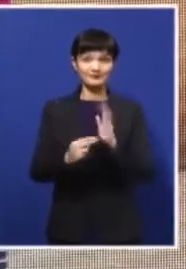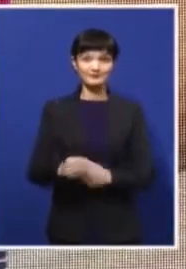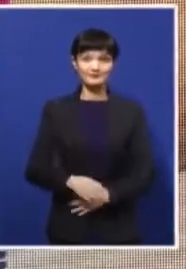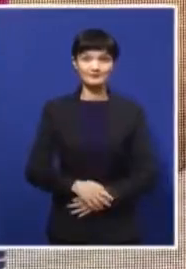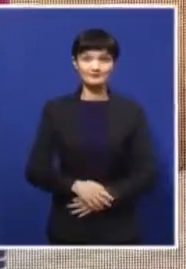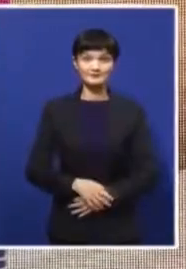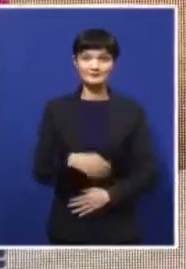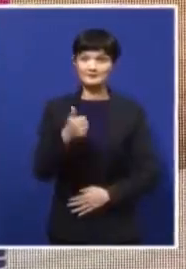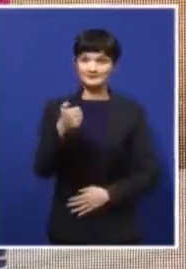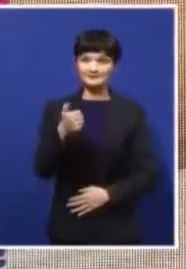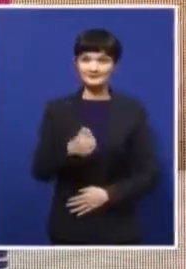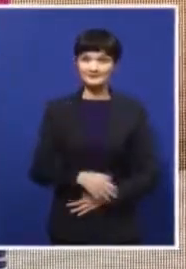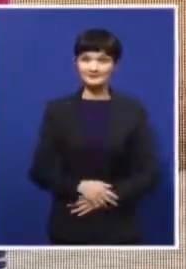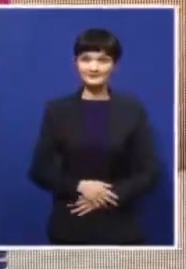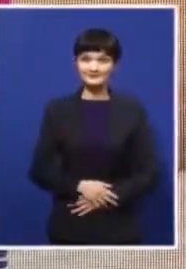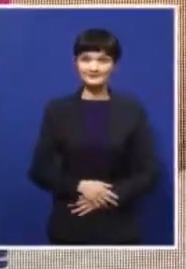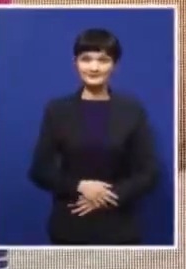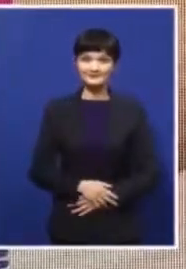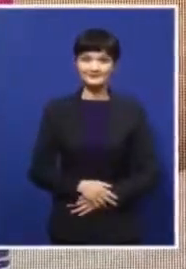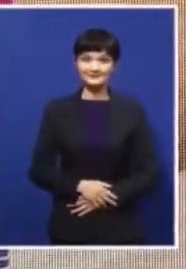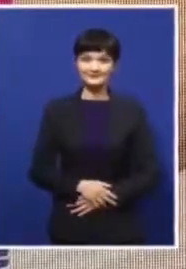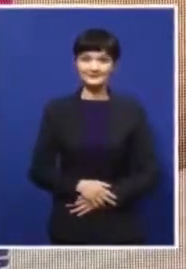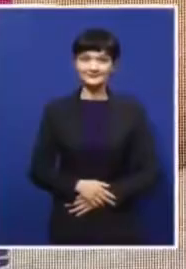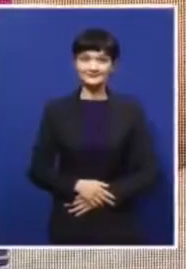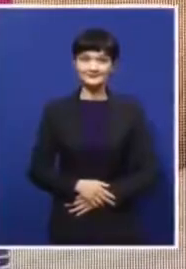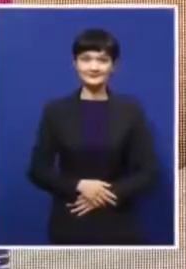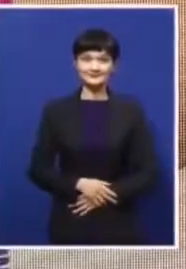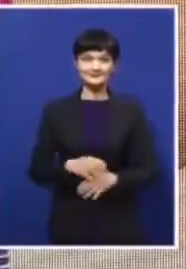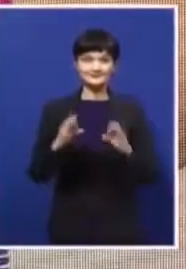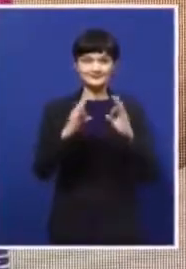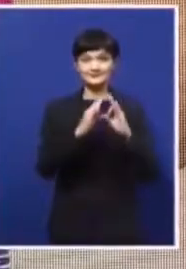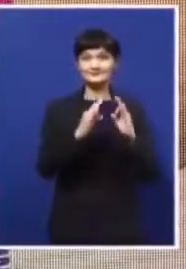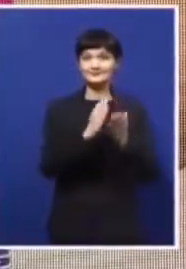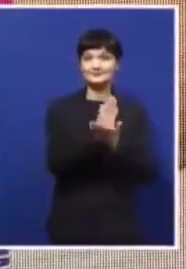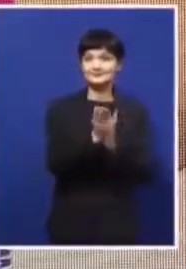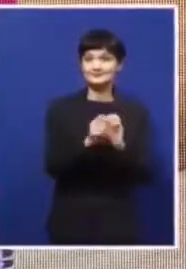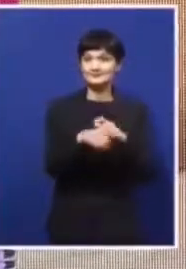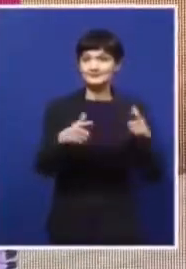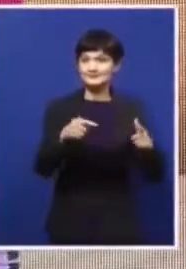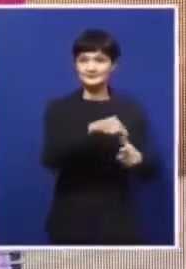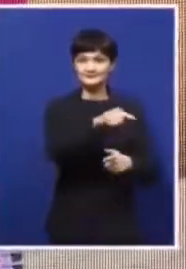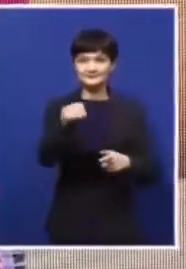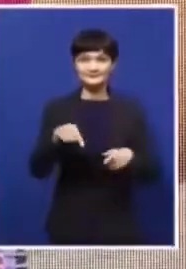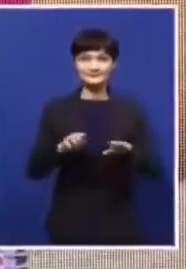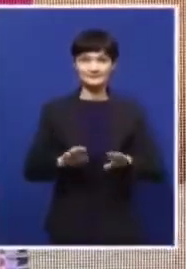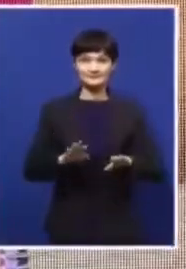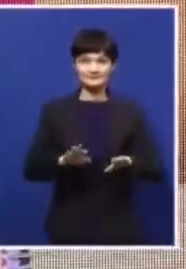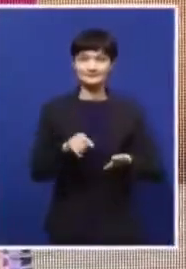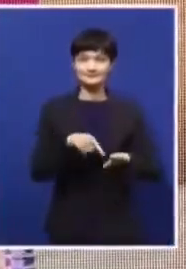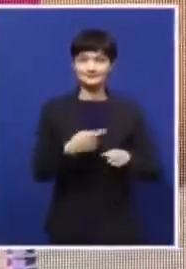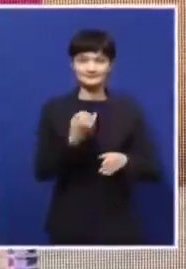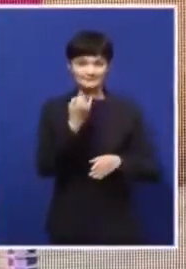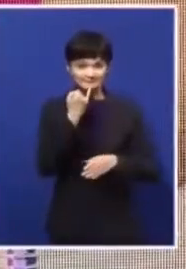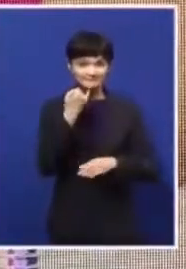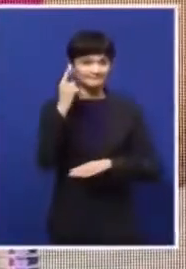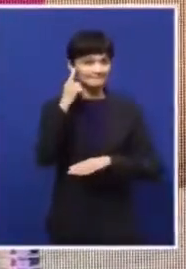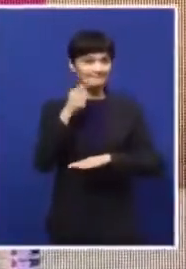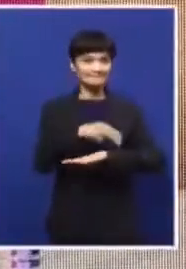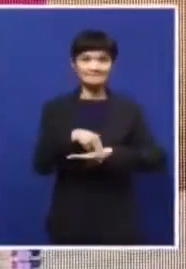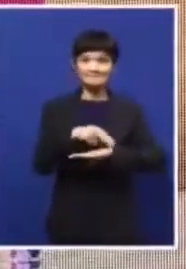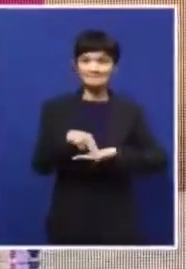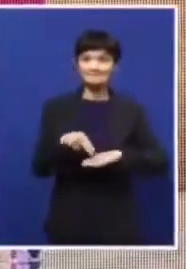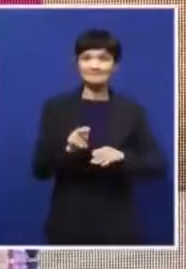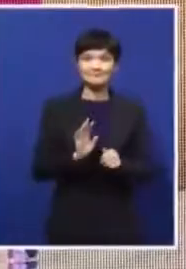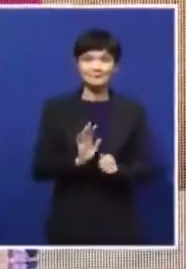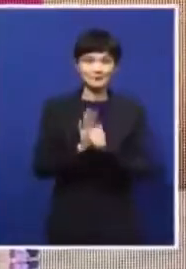谢谢这位记者的提问哈。其实金融机构这一次可以用它的支付工具哈，来共同来实现